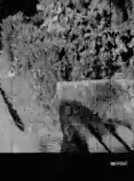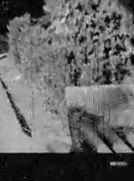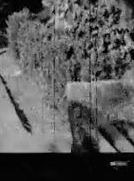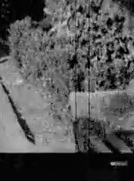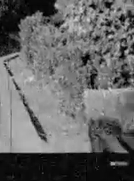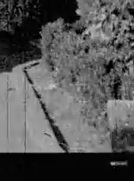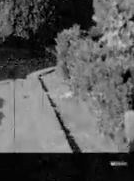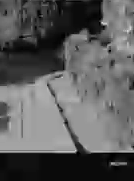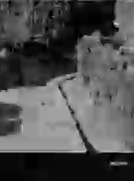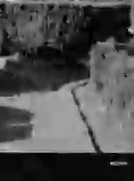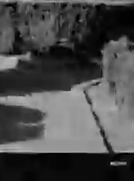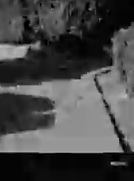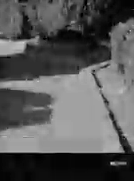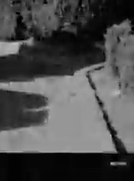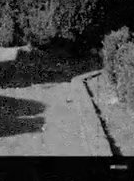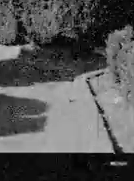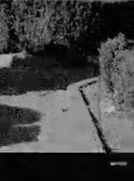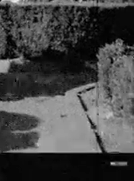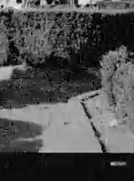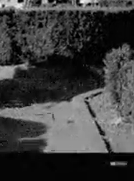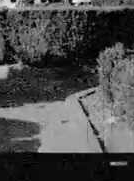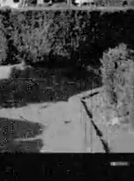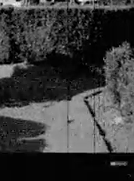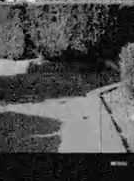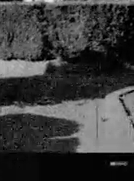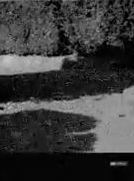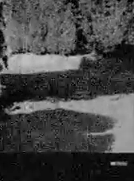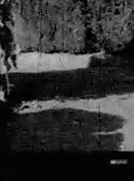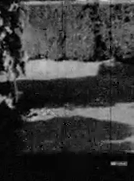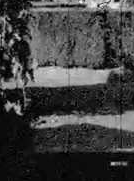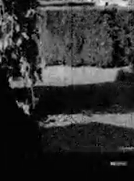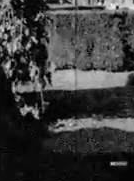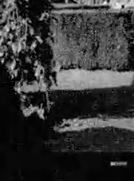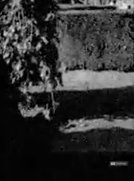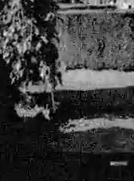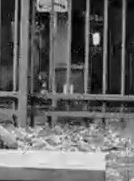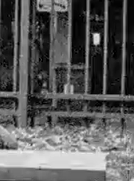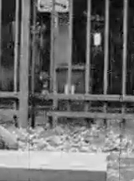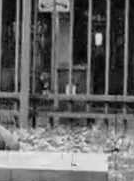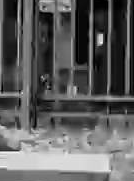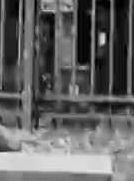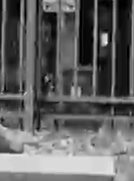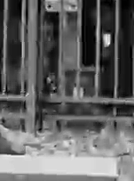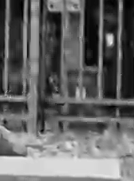Non-respect des distanciations sociales, ennemi de la République.